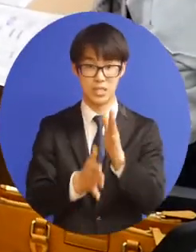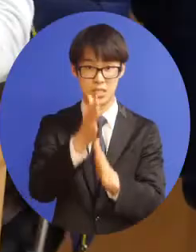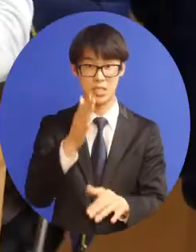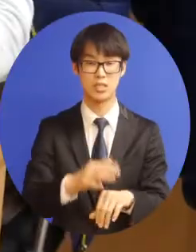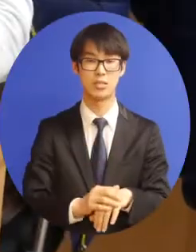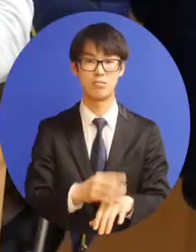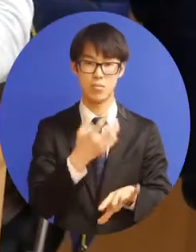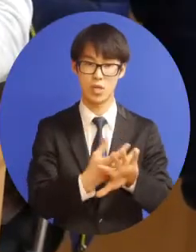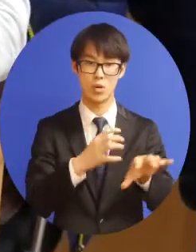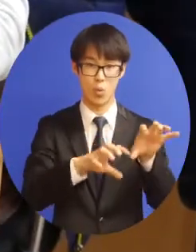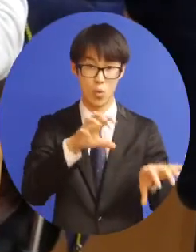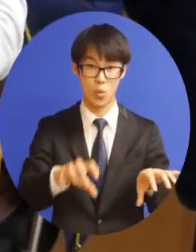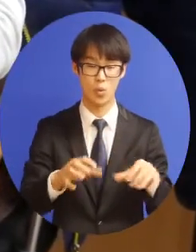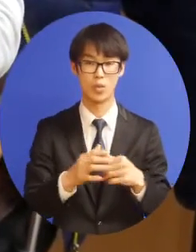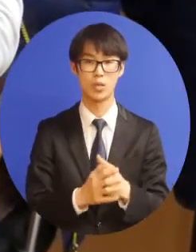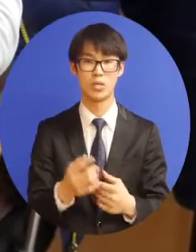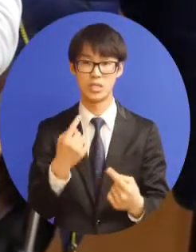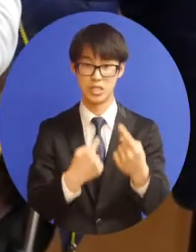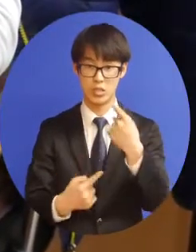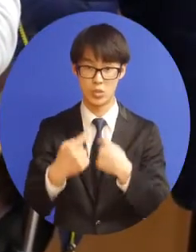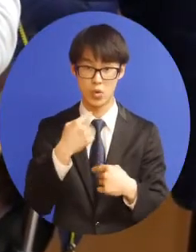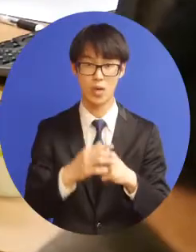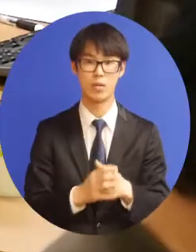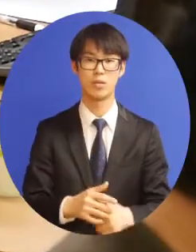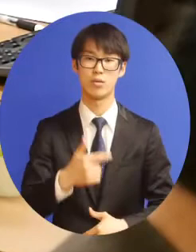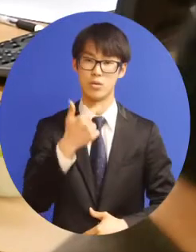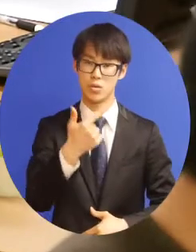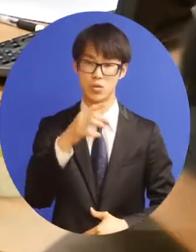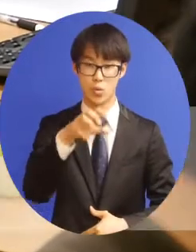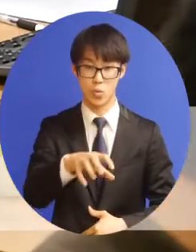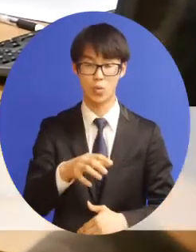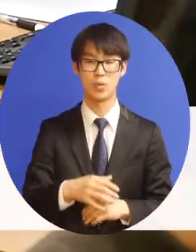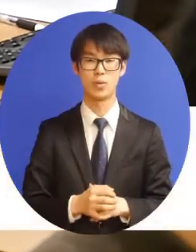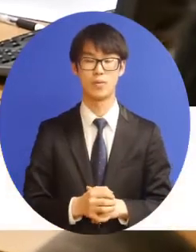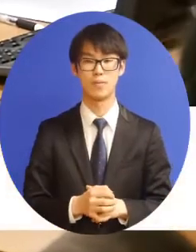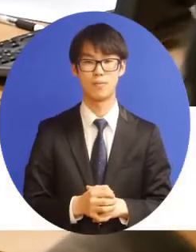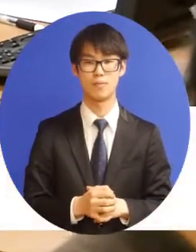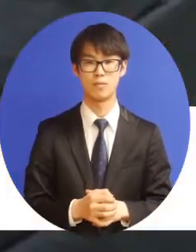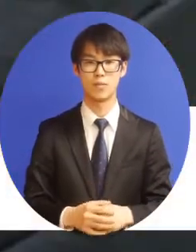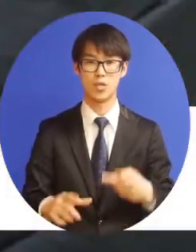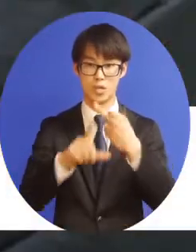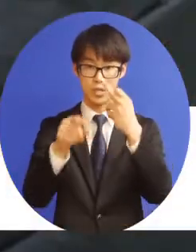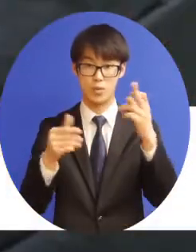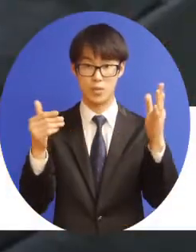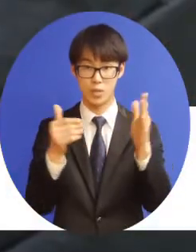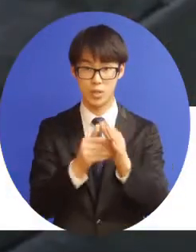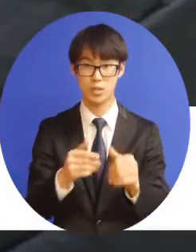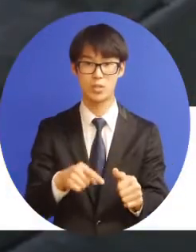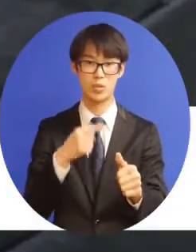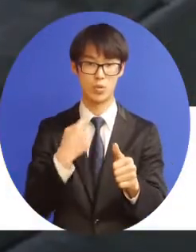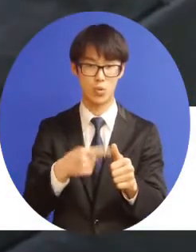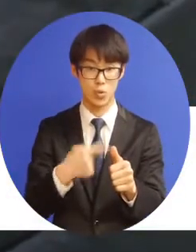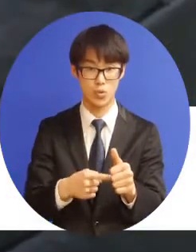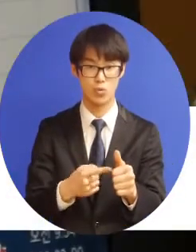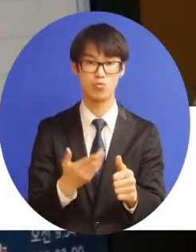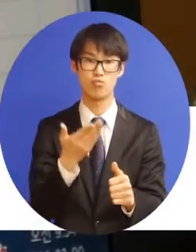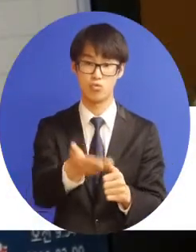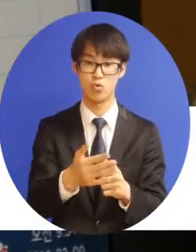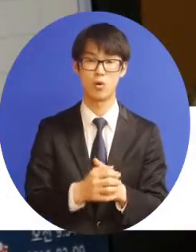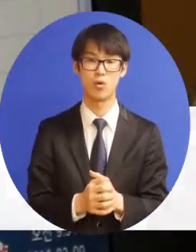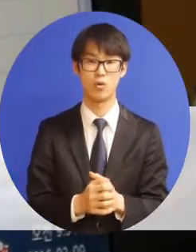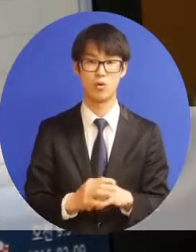이외에 사곡면, 화월 1, 2 등 현재까지 교육을 신청한 6개 마을에도 오는 12월까지 정보화 교육을